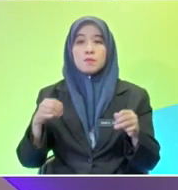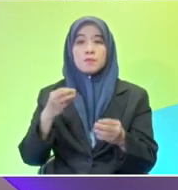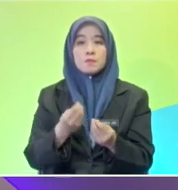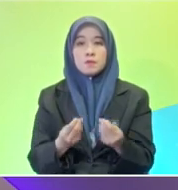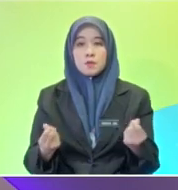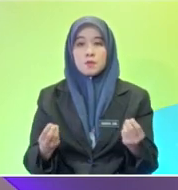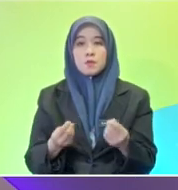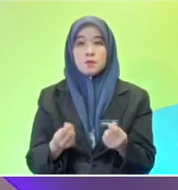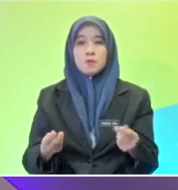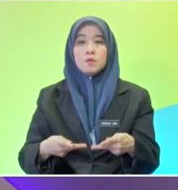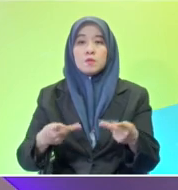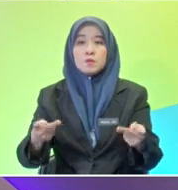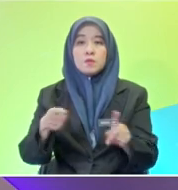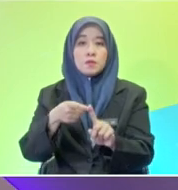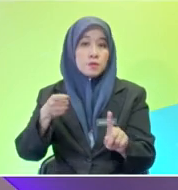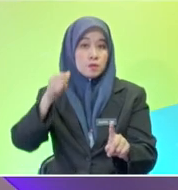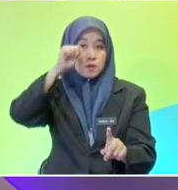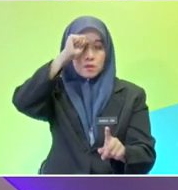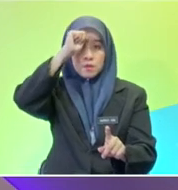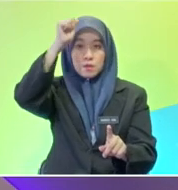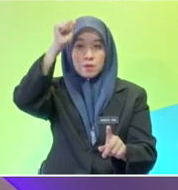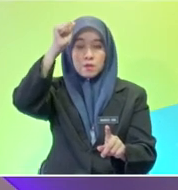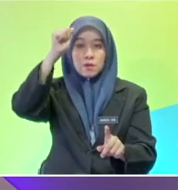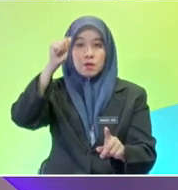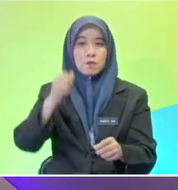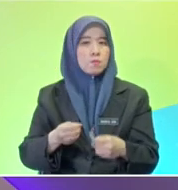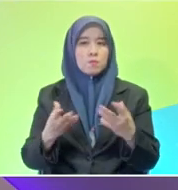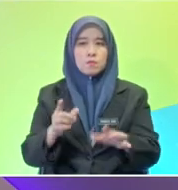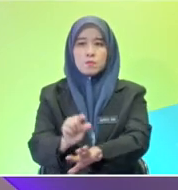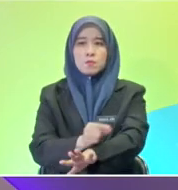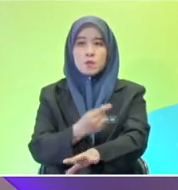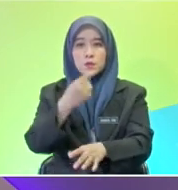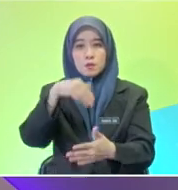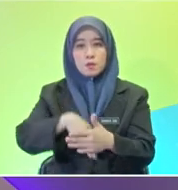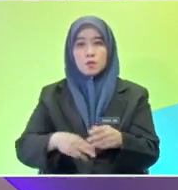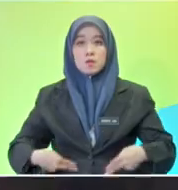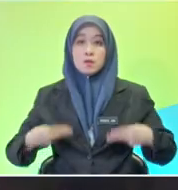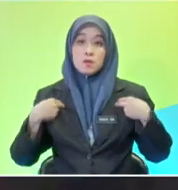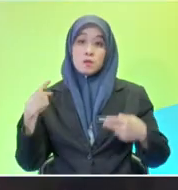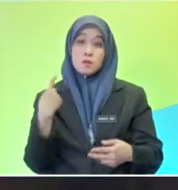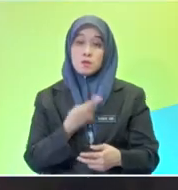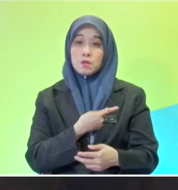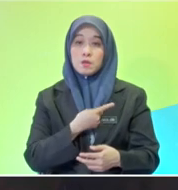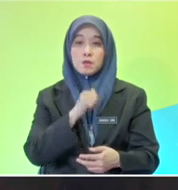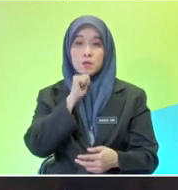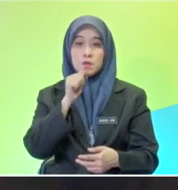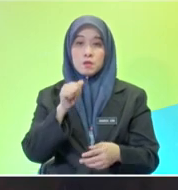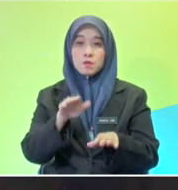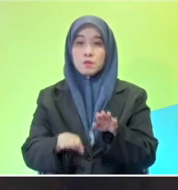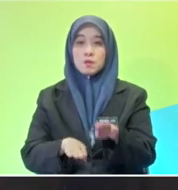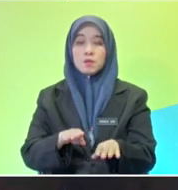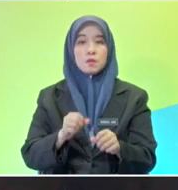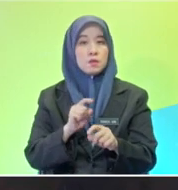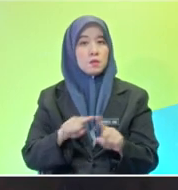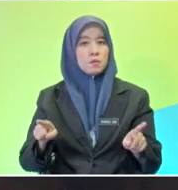yang esa, ya, yang mempunyai banyak kegunaan dalam kehidupan kita. Bukan sekadar kita berpijak atasnya, tetapi banyak lagi kan